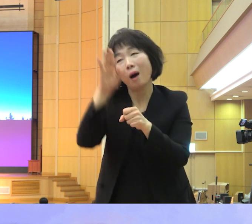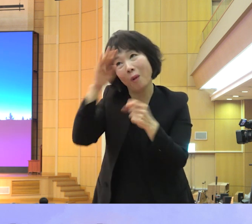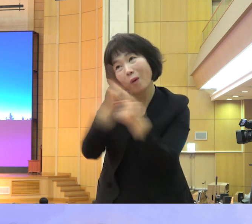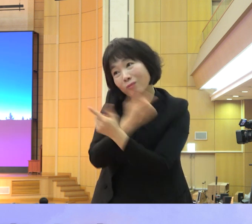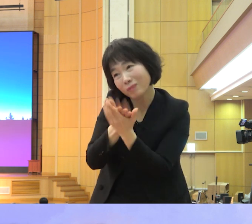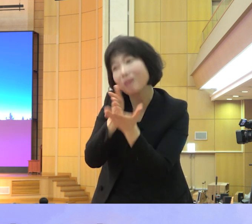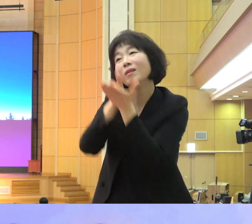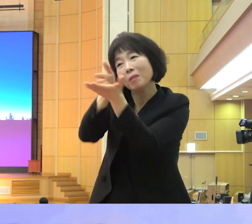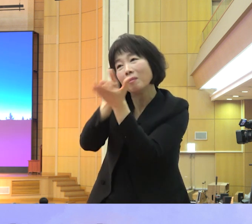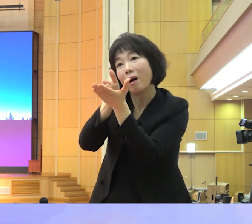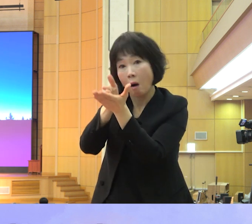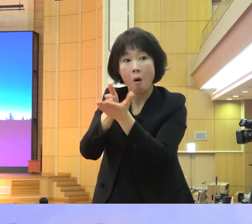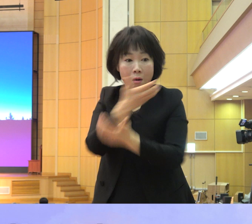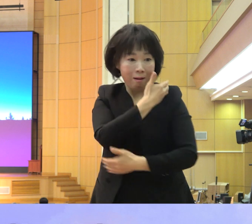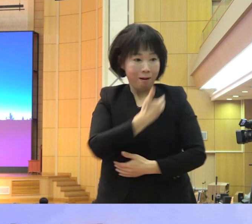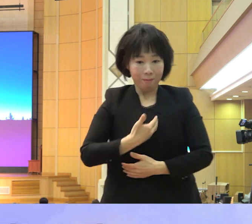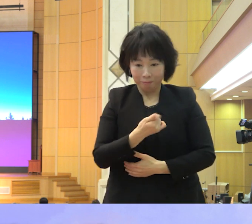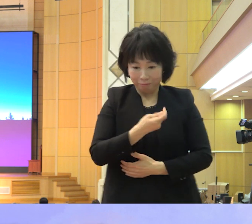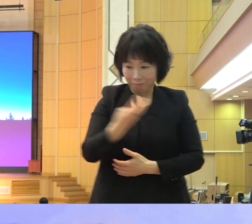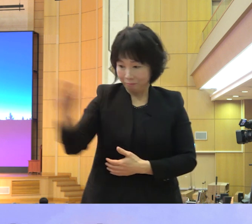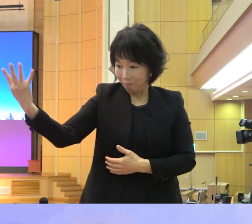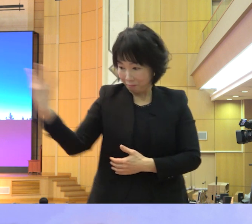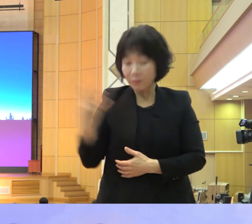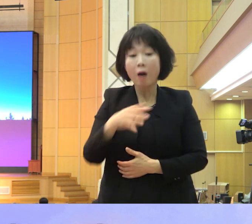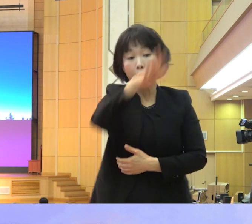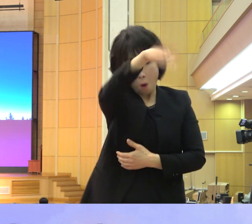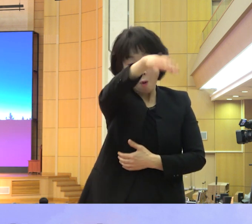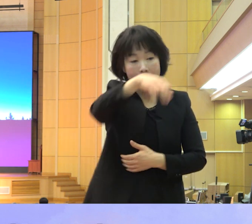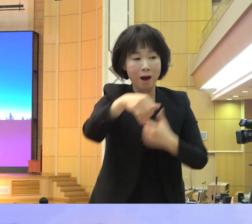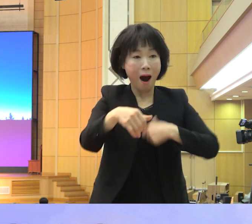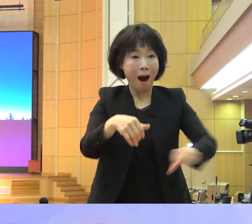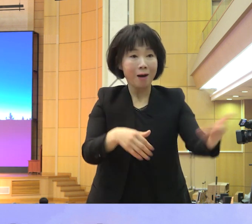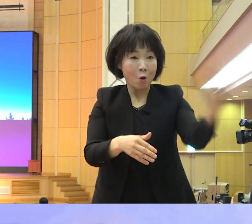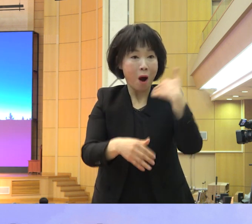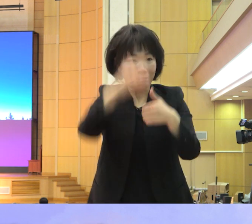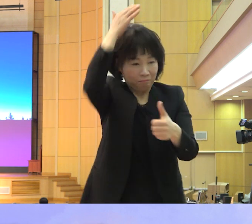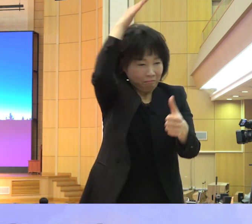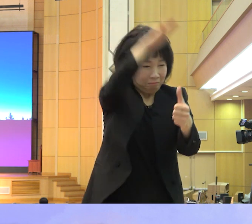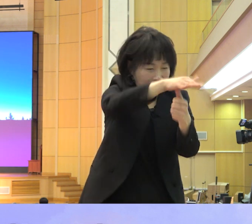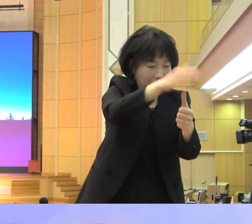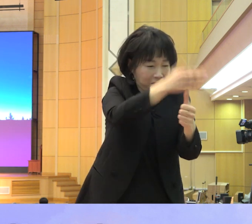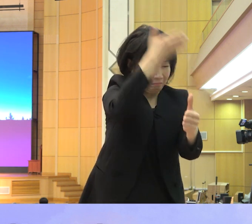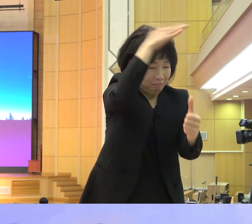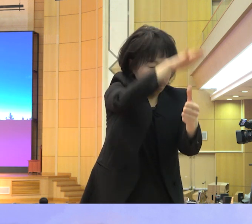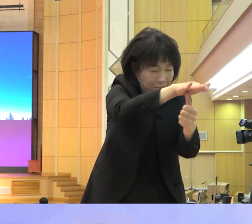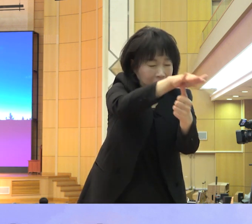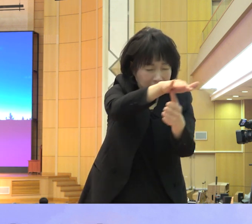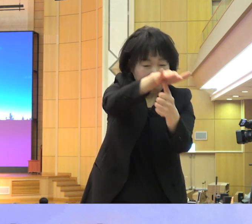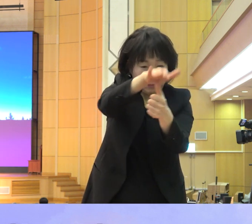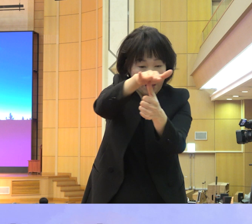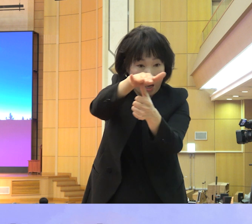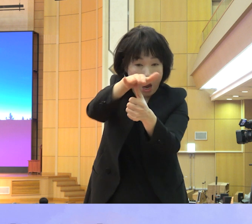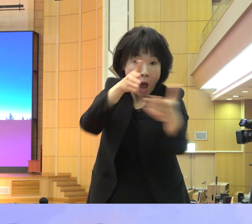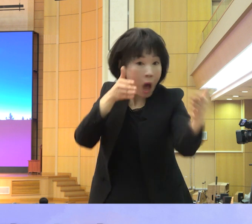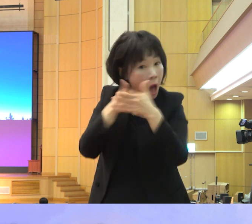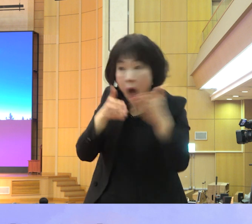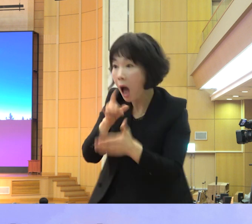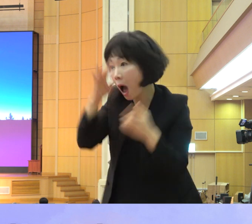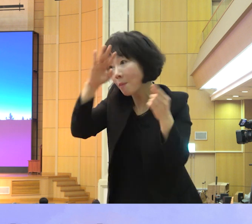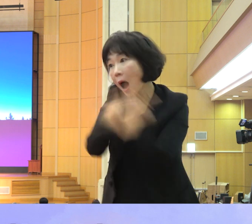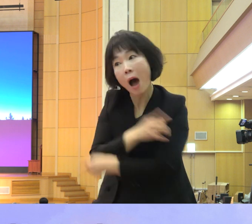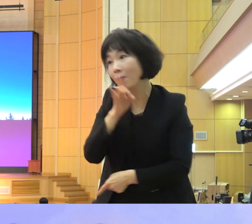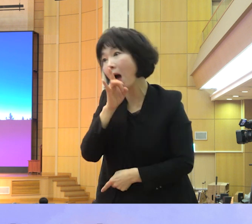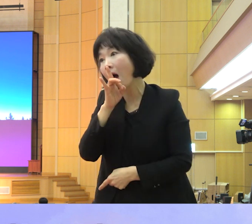고쳐주시오. 9 제자가 한 명씩 돌아가면서 기도하고 안수하고 그래도 안